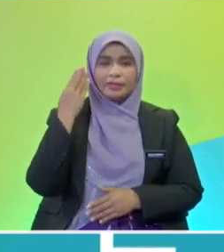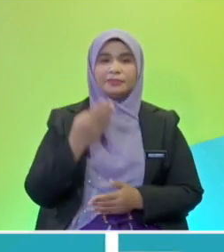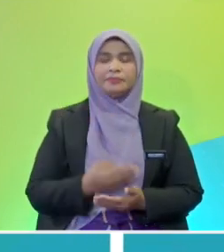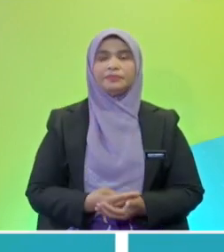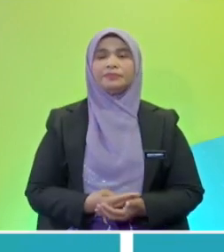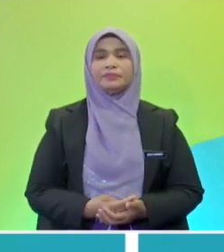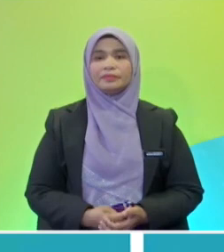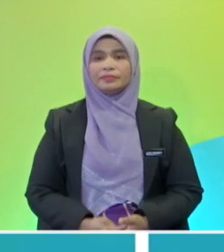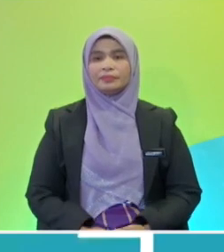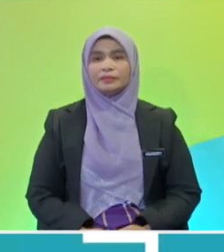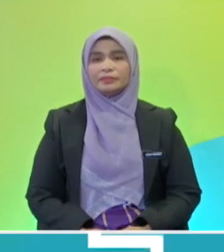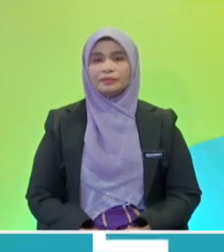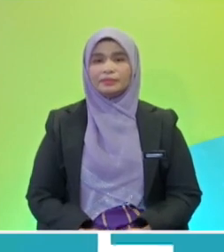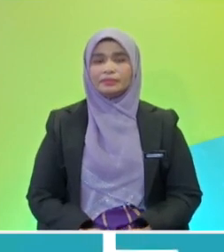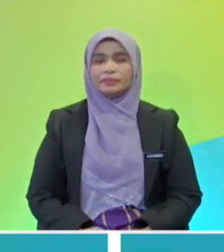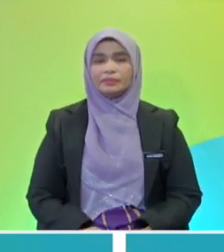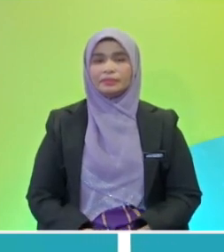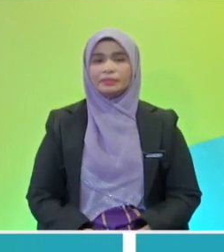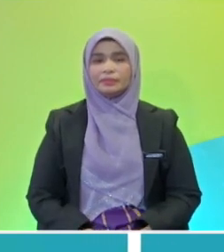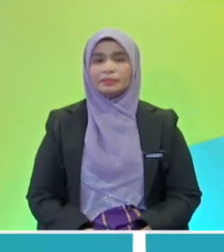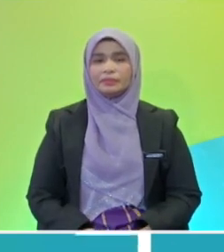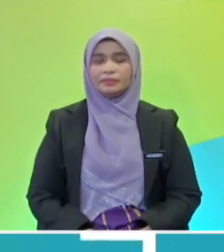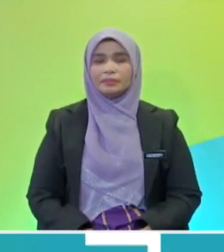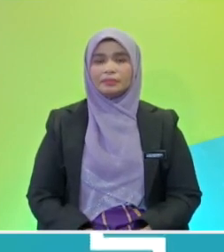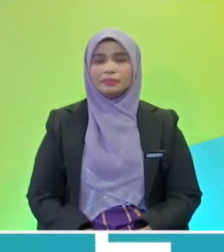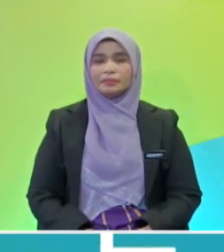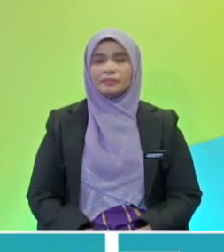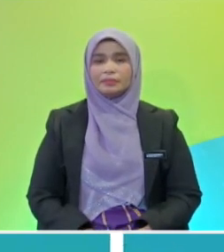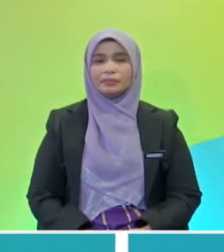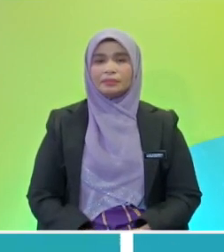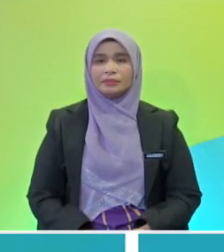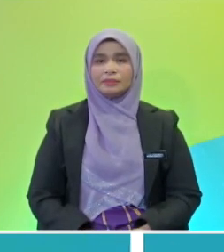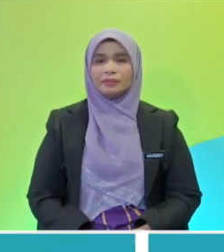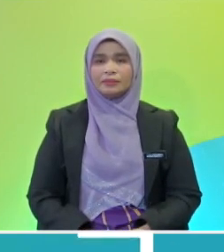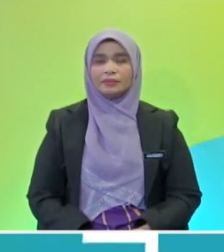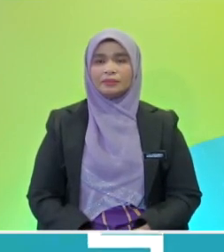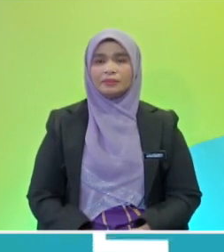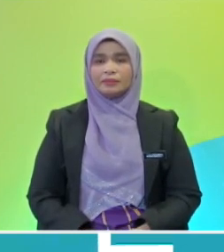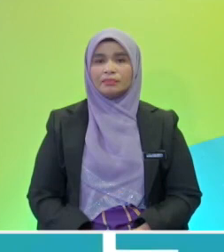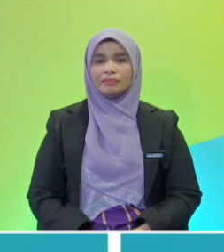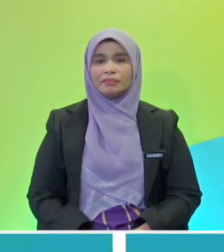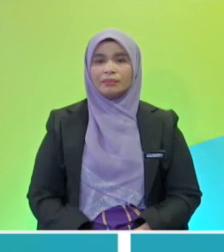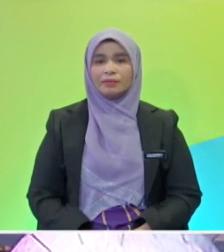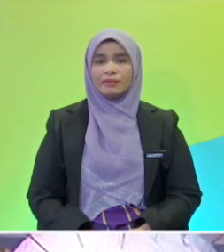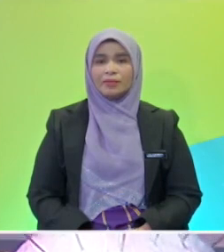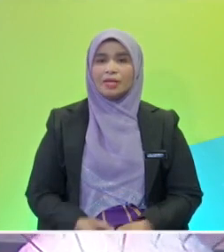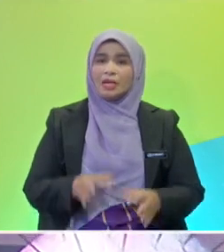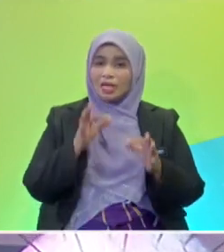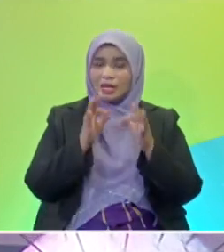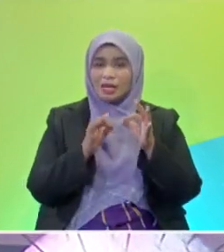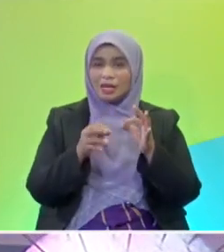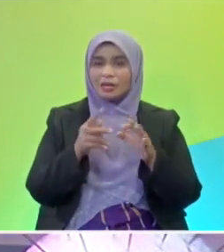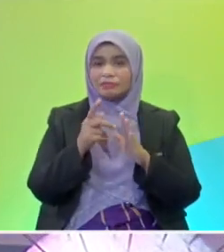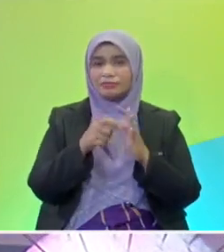gunting saya pun dah siap hampir selesai okey sikit lagi macam Cikgu kata jangan kena bahagian jahitan P ya betul kalau terkena